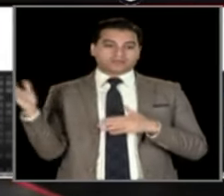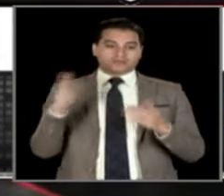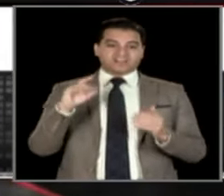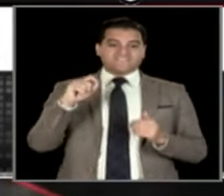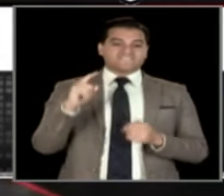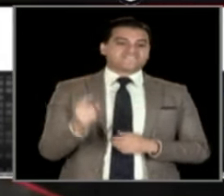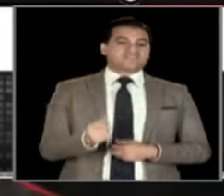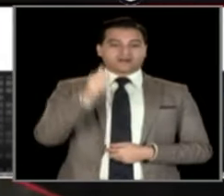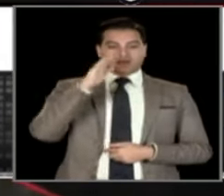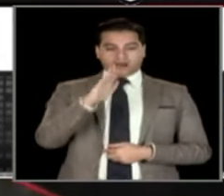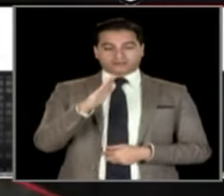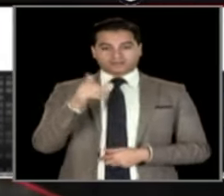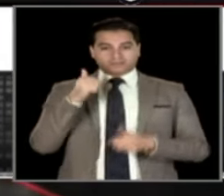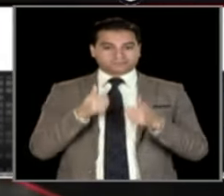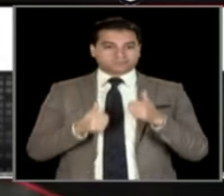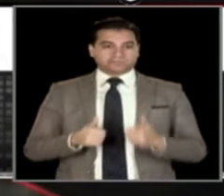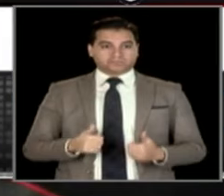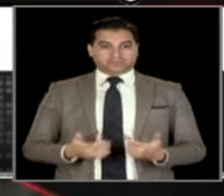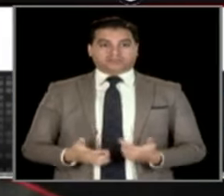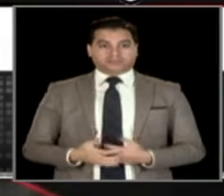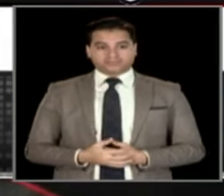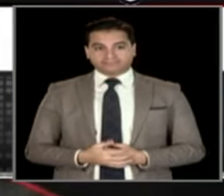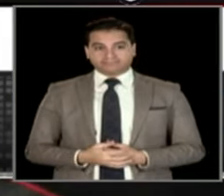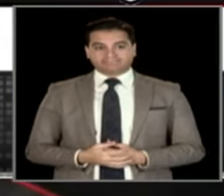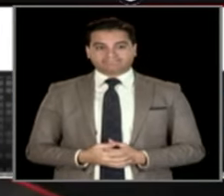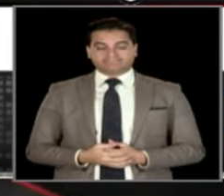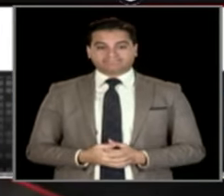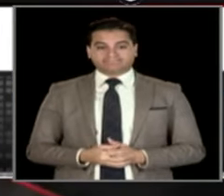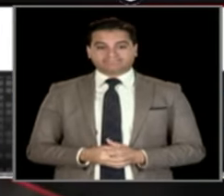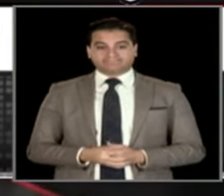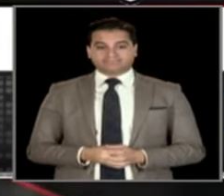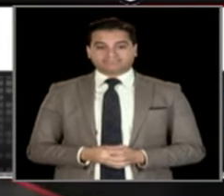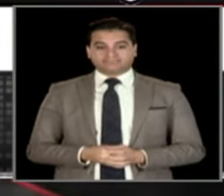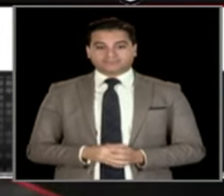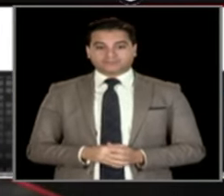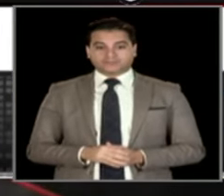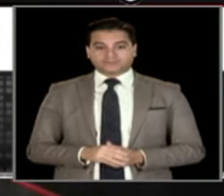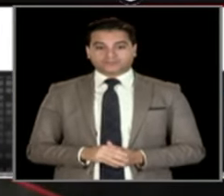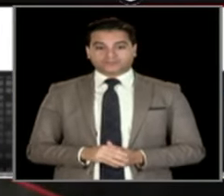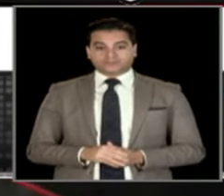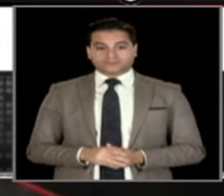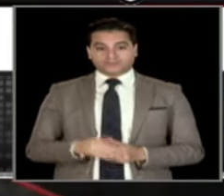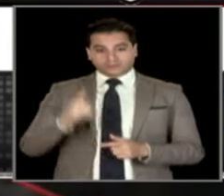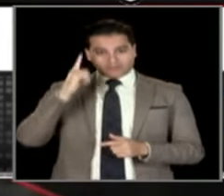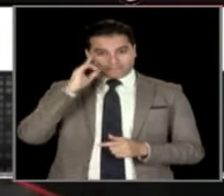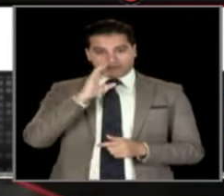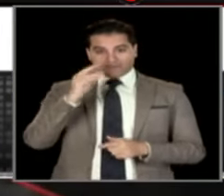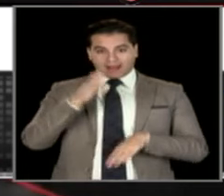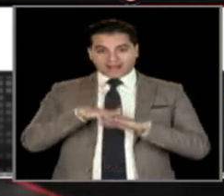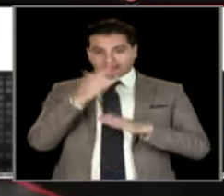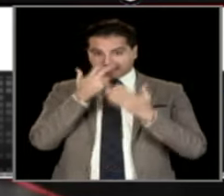طرابيشي، محمد شحرور، فراس السواح، موسوعة تاريخ